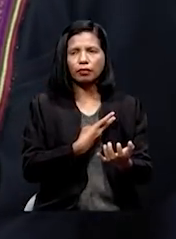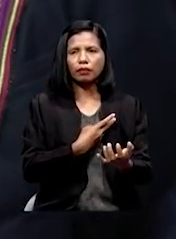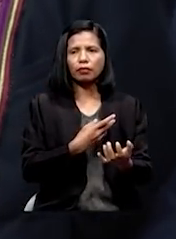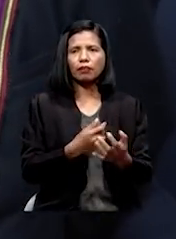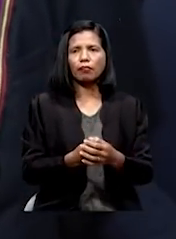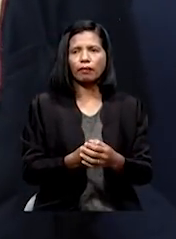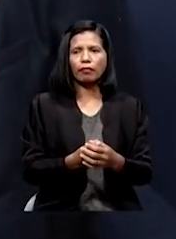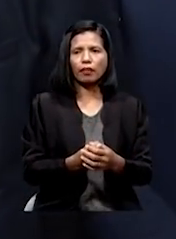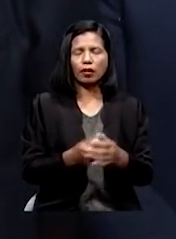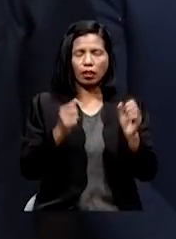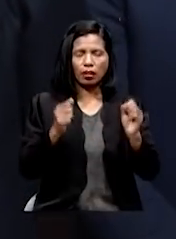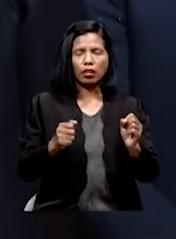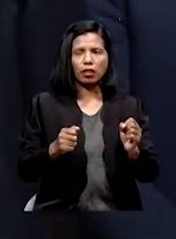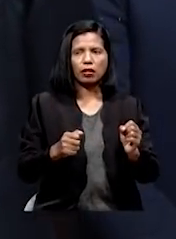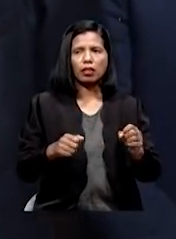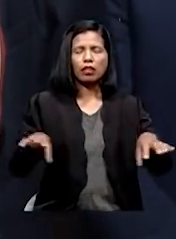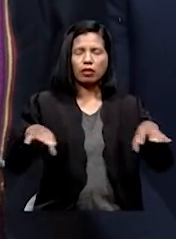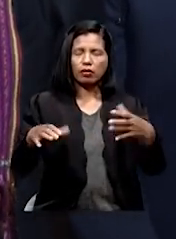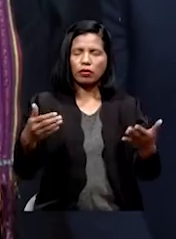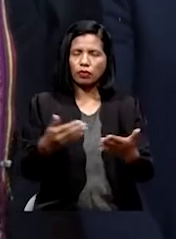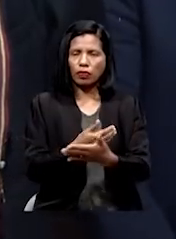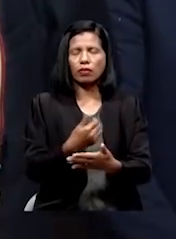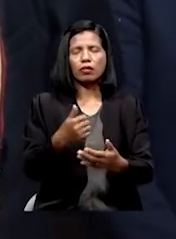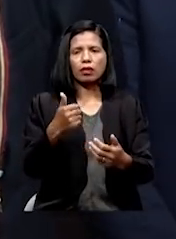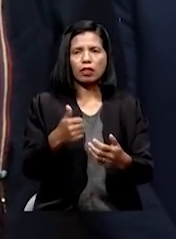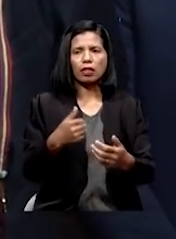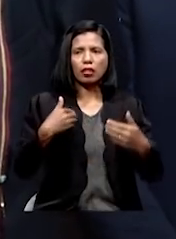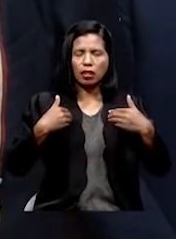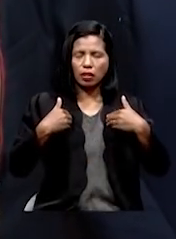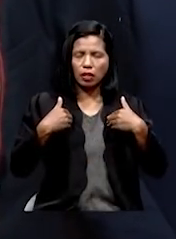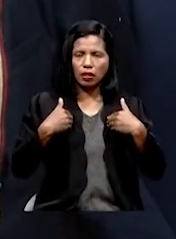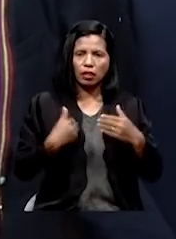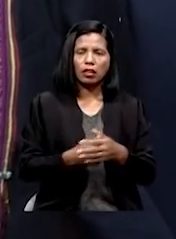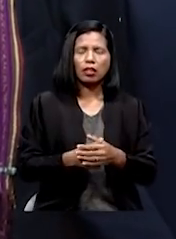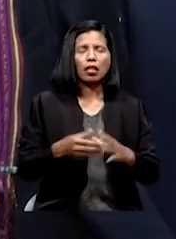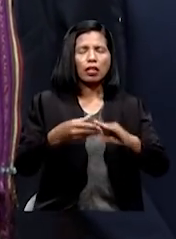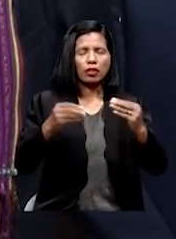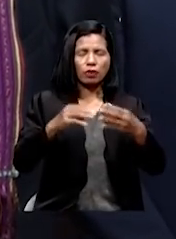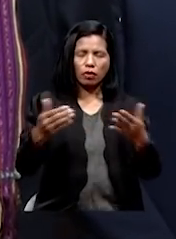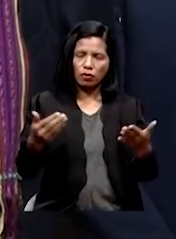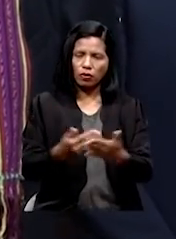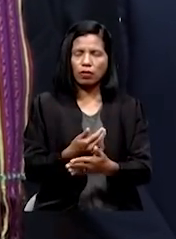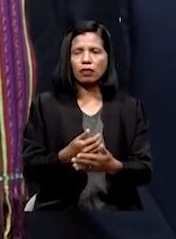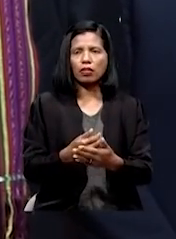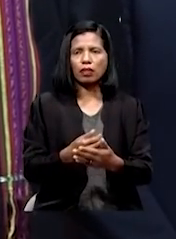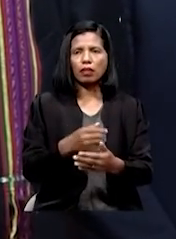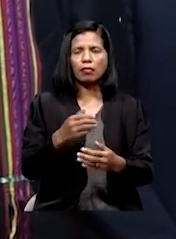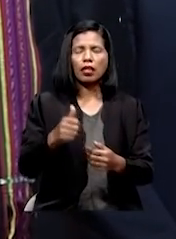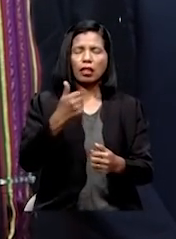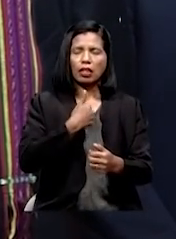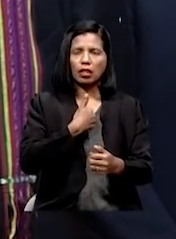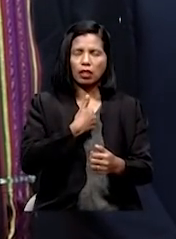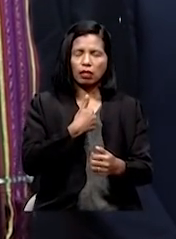noin hakala ki dinamika fung ida pere menos iha buat ida paradigma fung ida paradigma fung ni signifikata kandidato ne bem